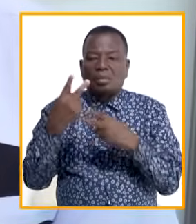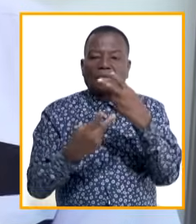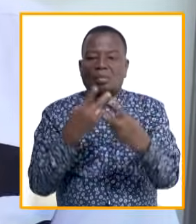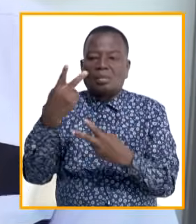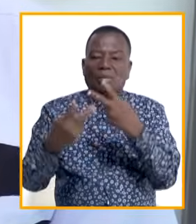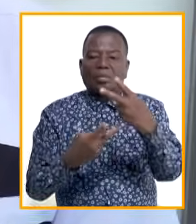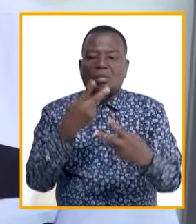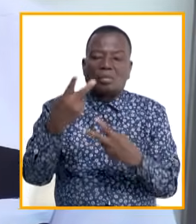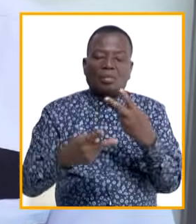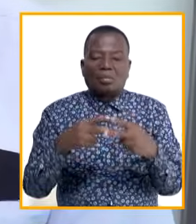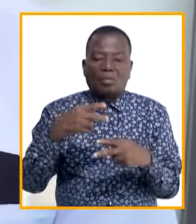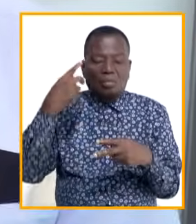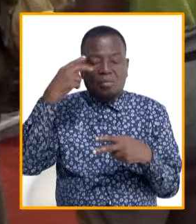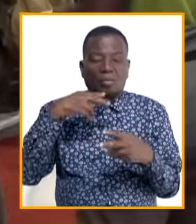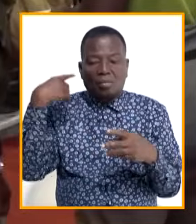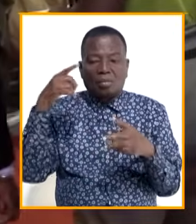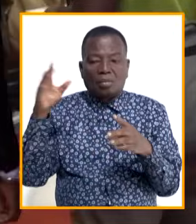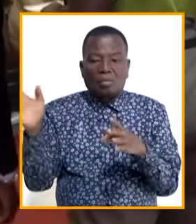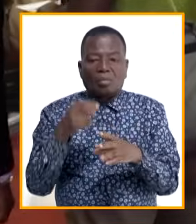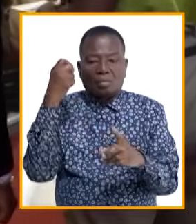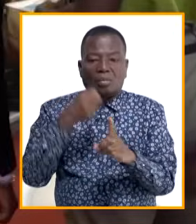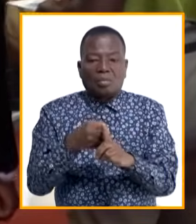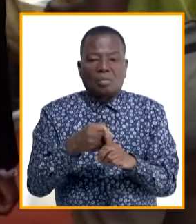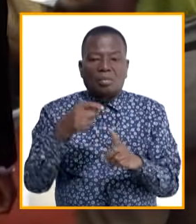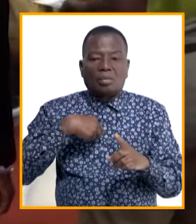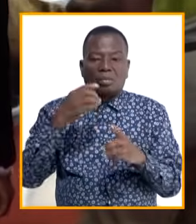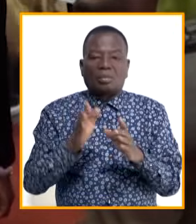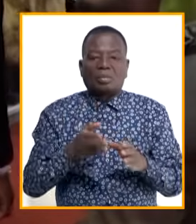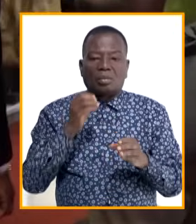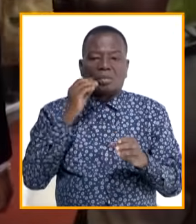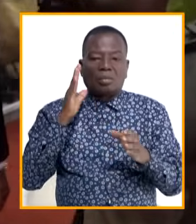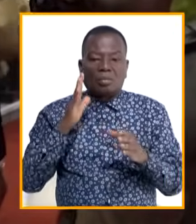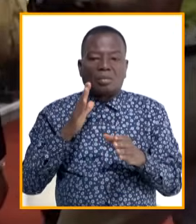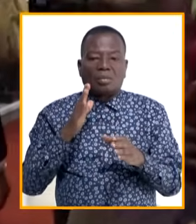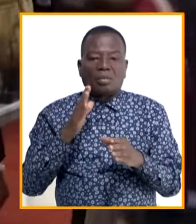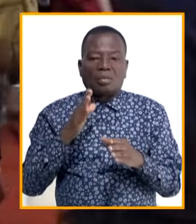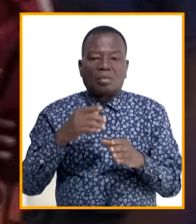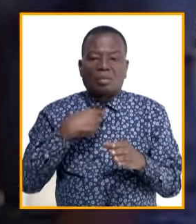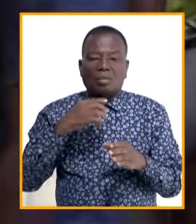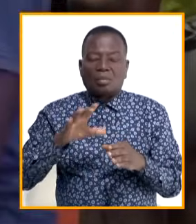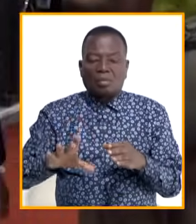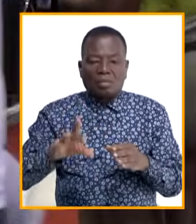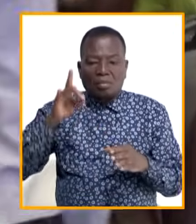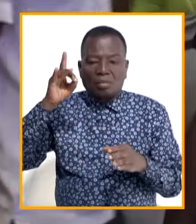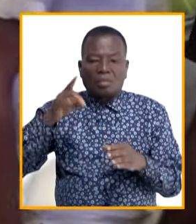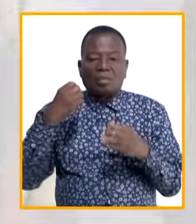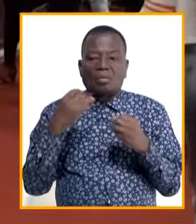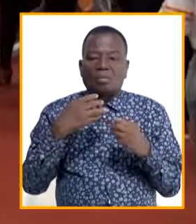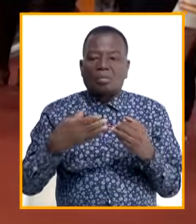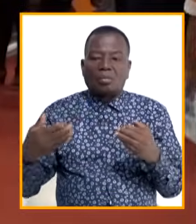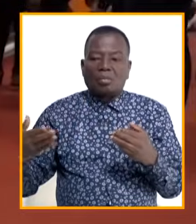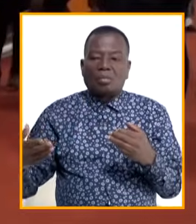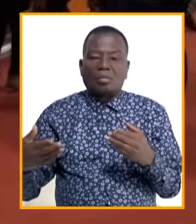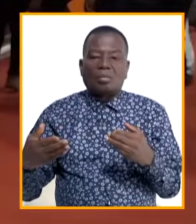visiter pour pouvoir prendre des contacts. Je suis dans l'immobilier et j'ai découvert vraiment beaucoup de